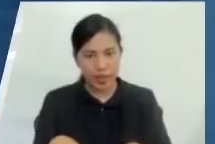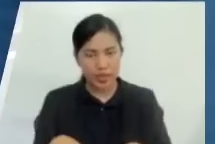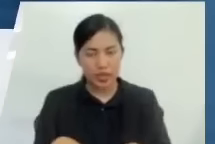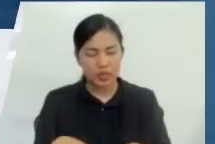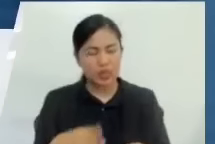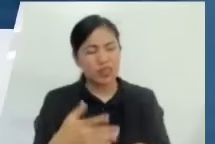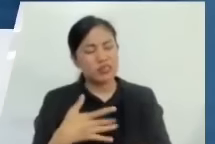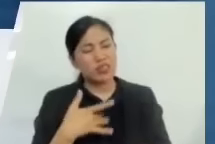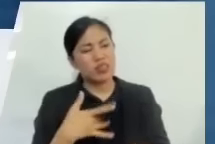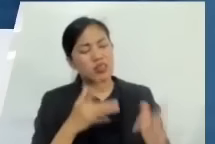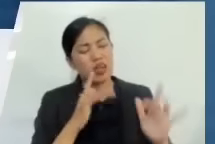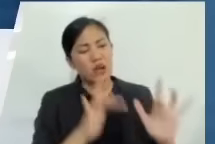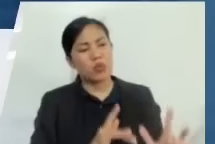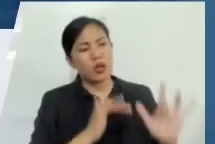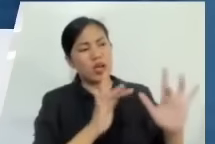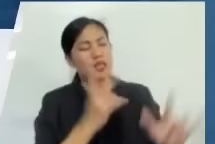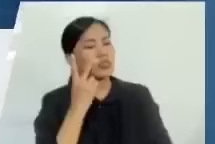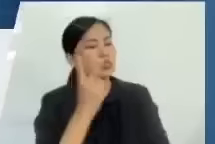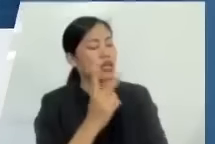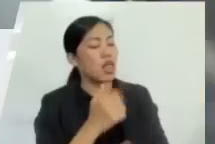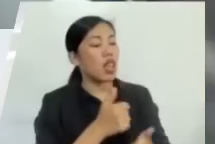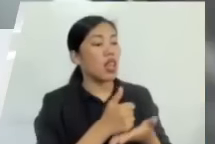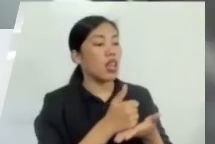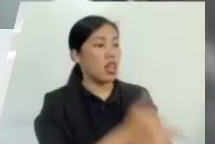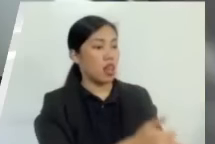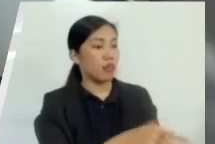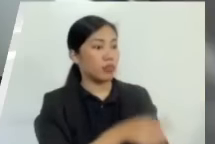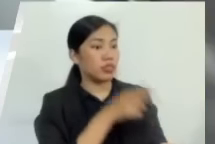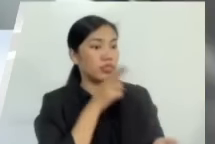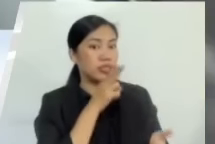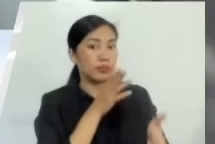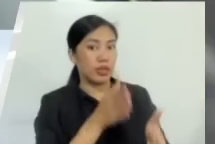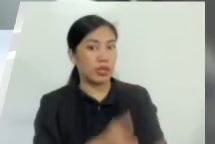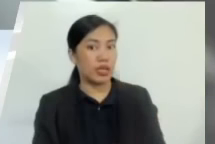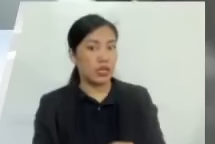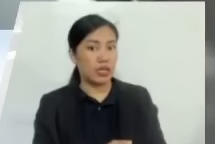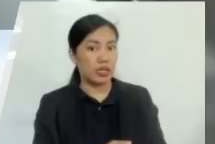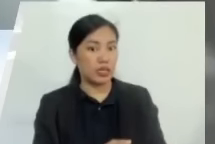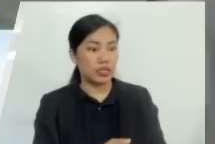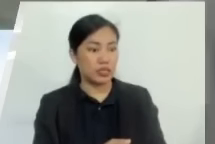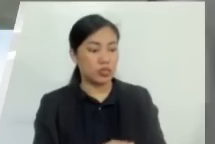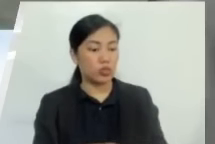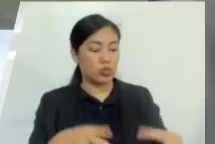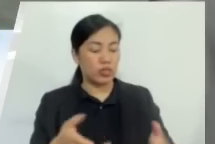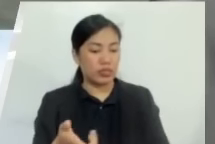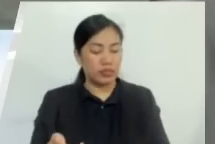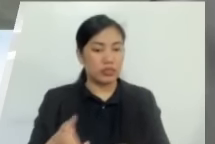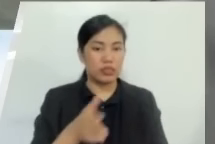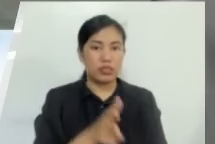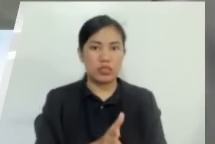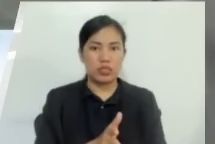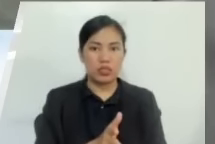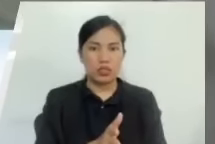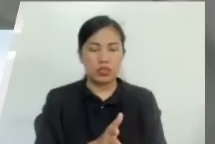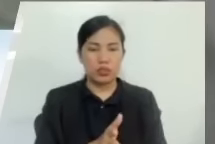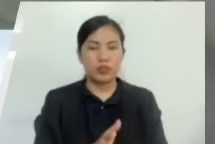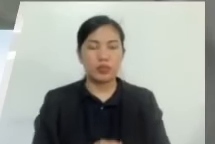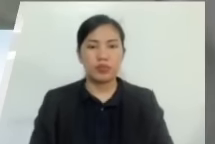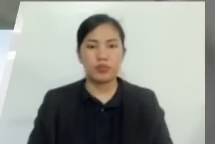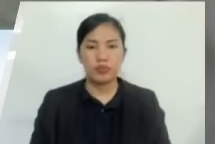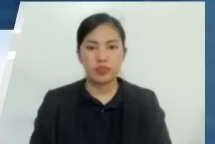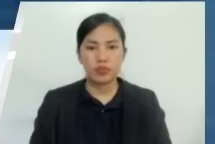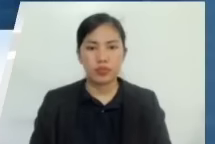niya. Tinulungan niya itong suspect na itayo yung motor. Ngayon, itong pagtayo ng motor, hindi na mapaandar